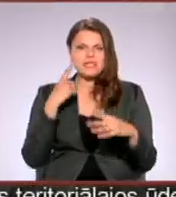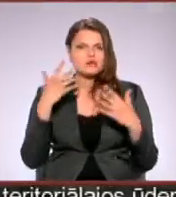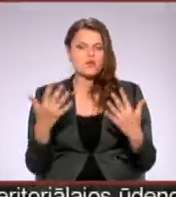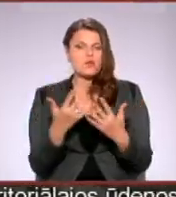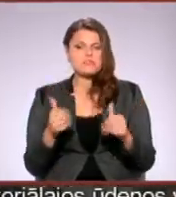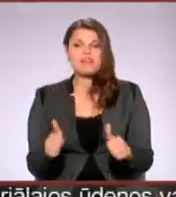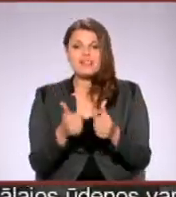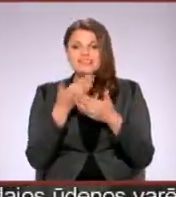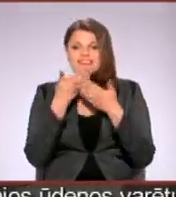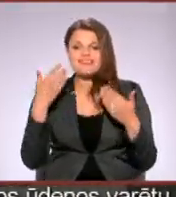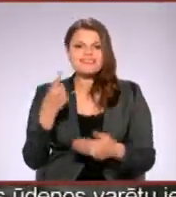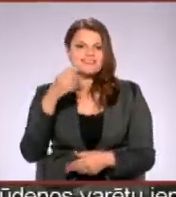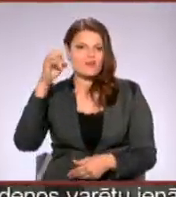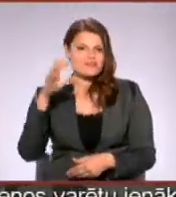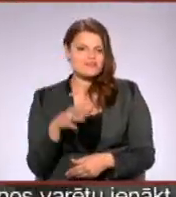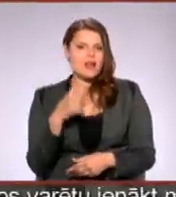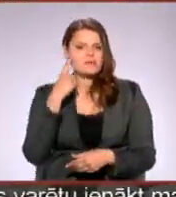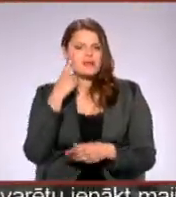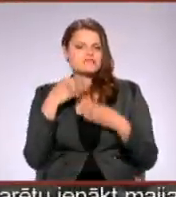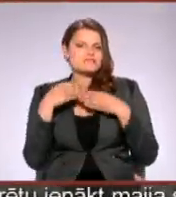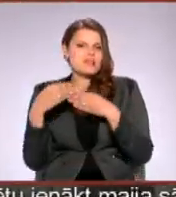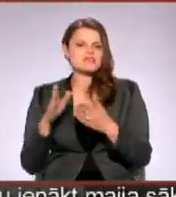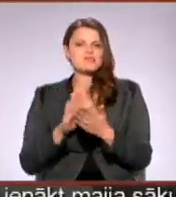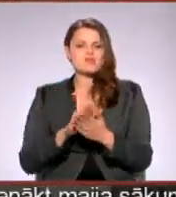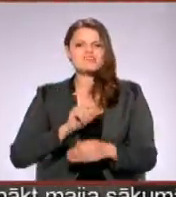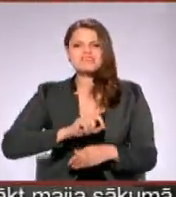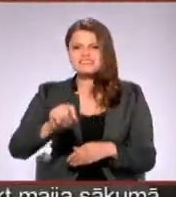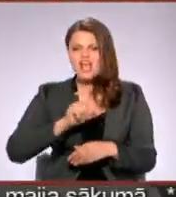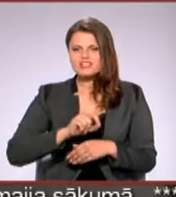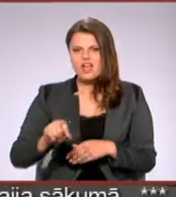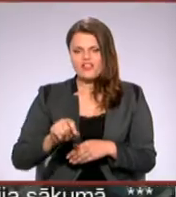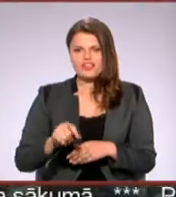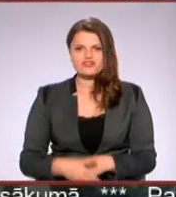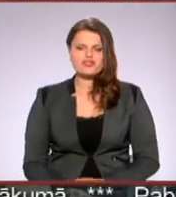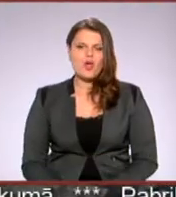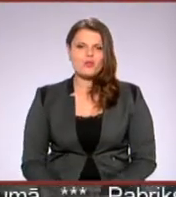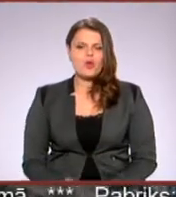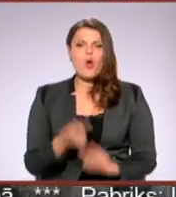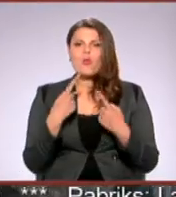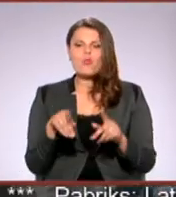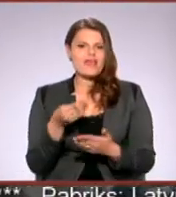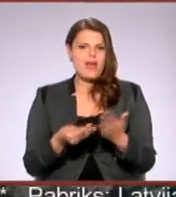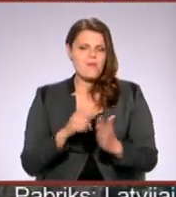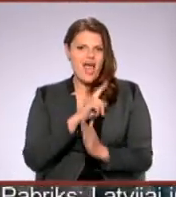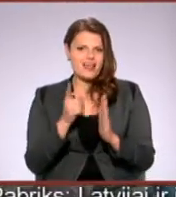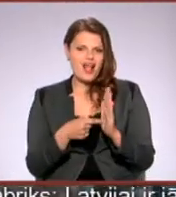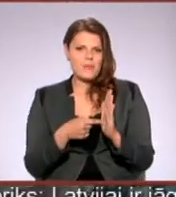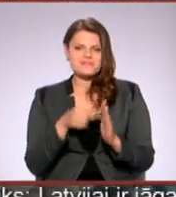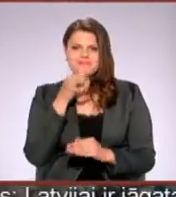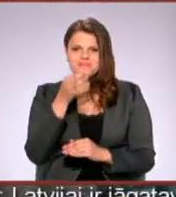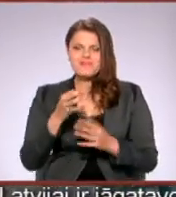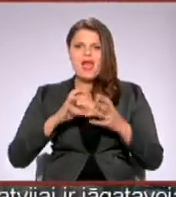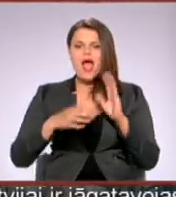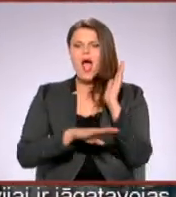Līdz ar siltajiem saules stariem prāts nesas vien uz sēšanu un stādīšanu. Ko tad iepērkam?